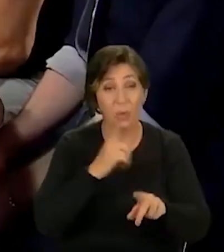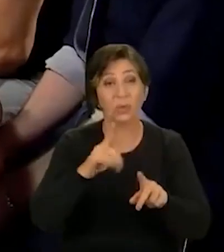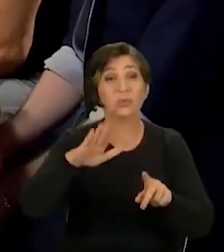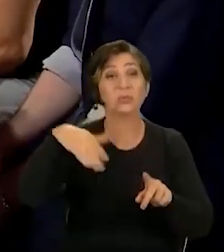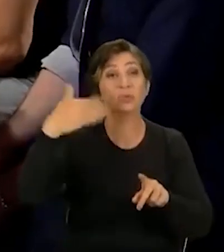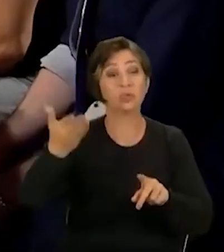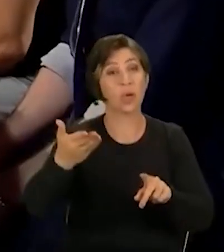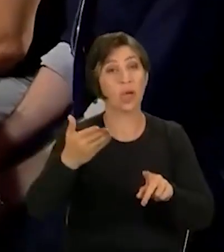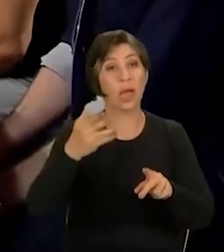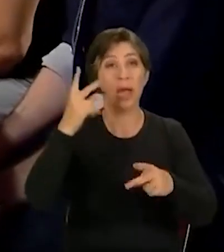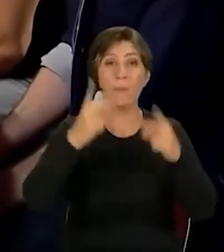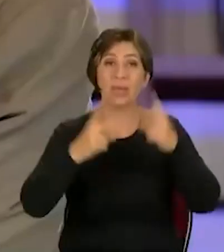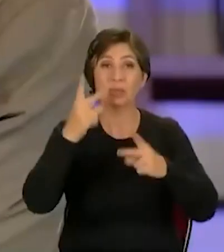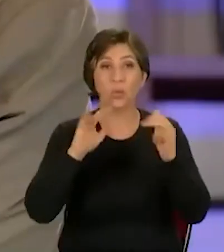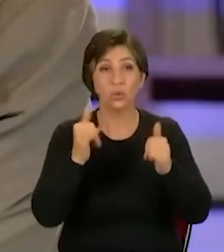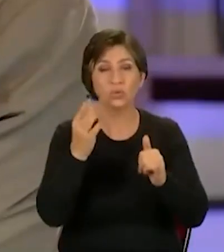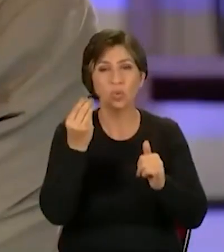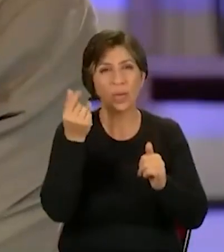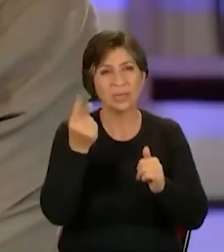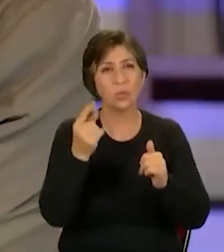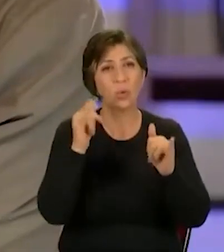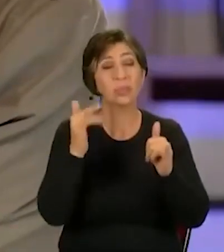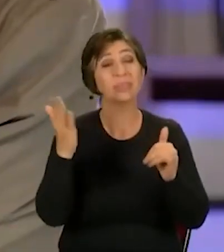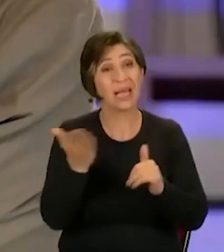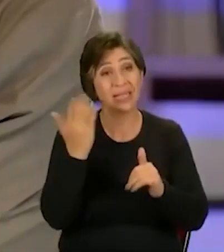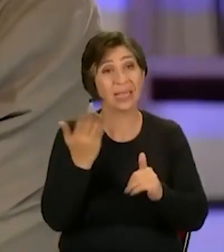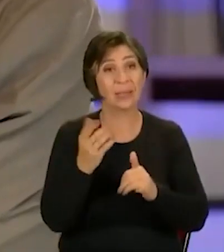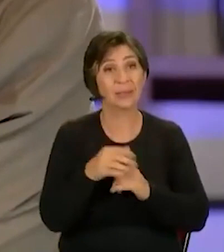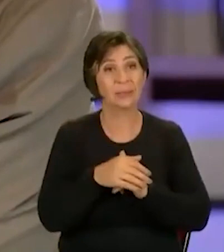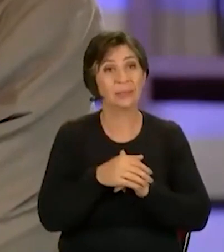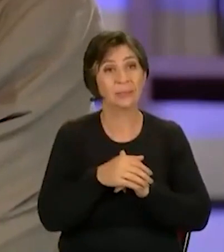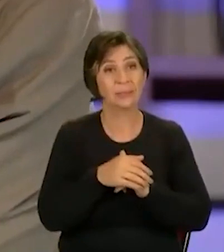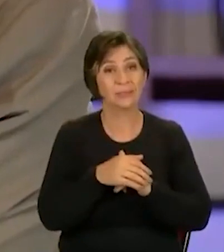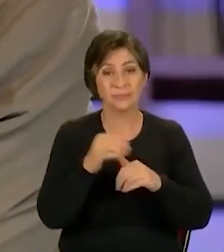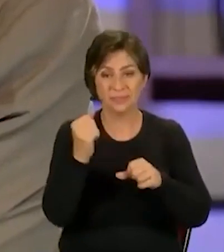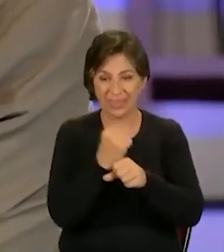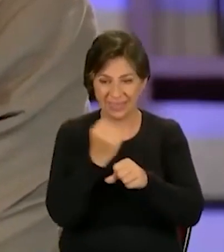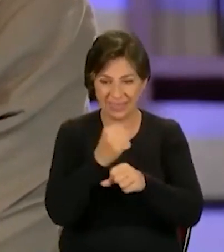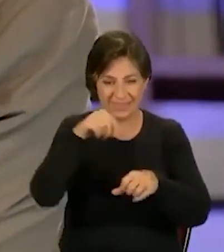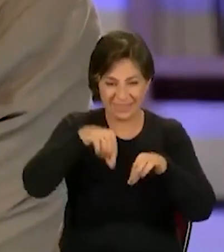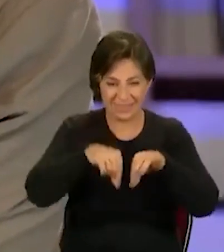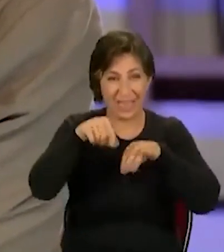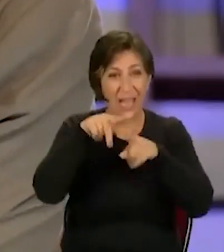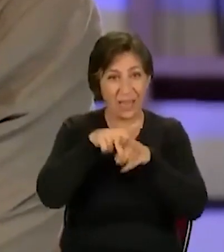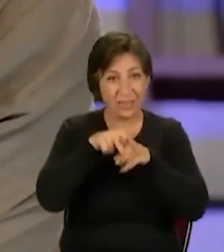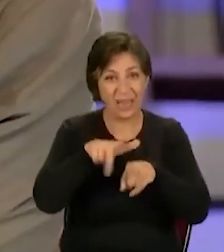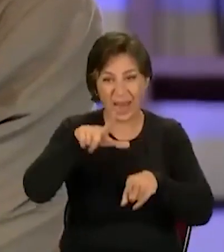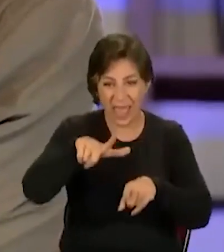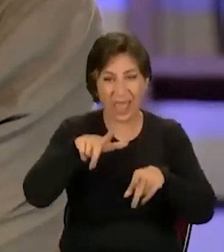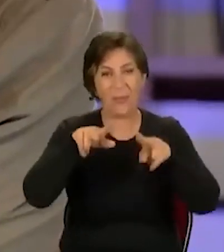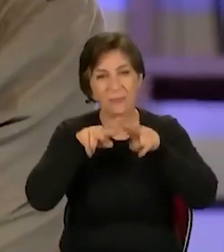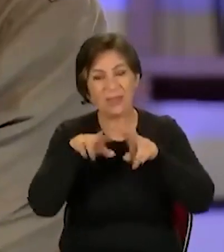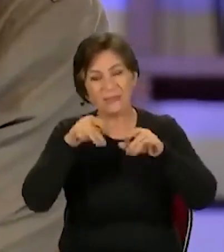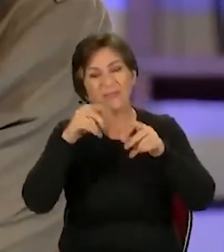ondan sonra yani ara sıra oynuyoruz ama çok az oynadığımız halde işte taşların hareketlerini çok iyi anımsıyor. Her şeyi çok